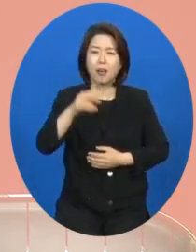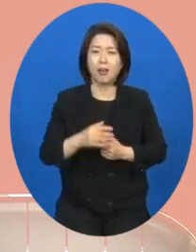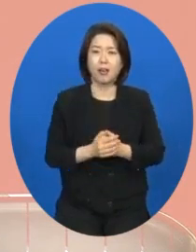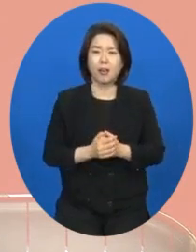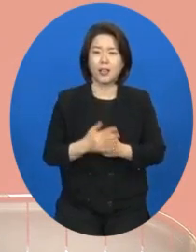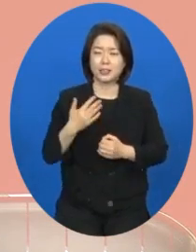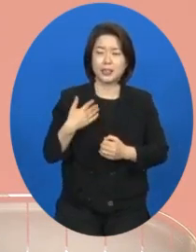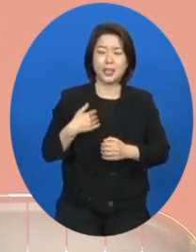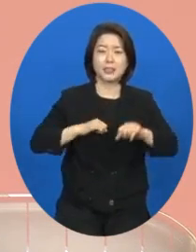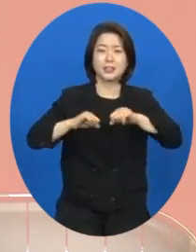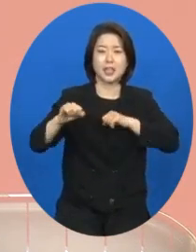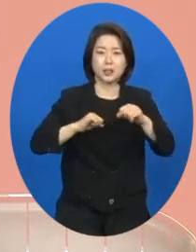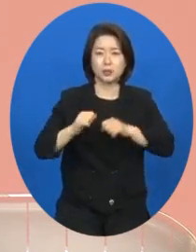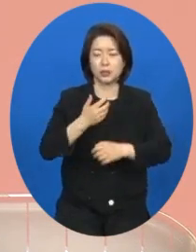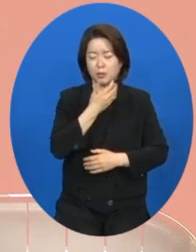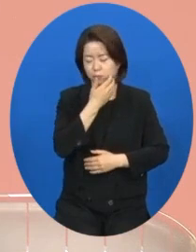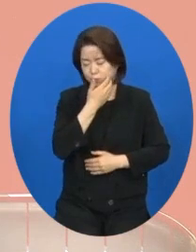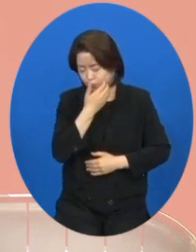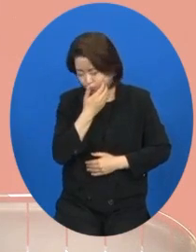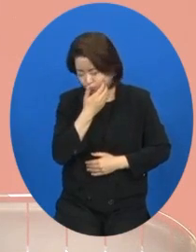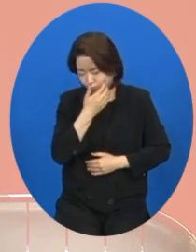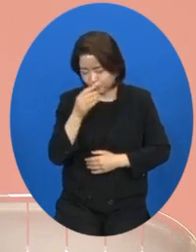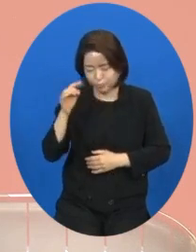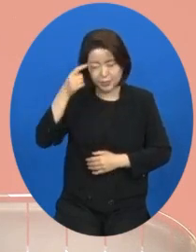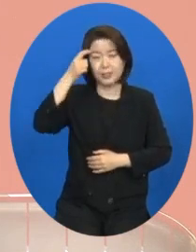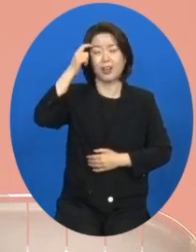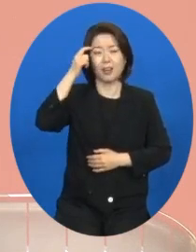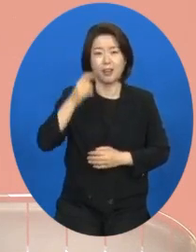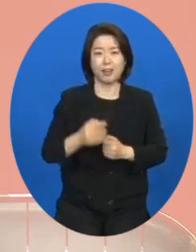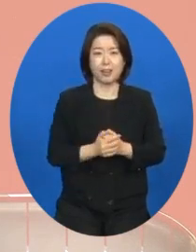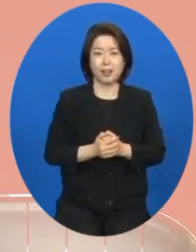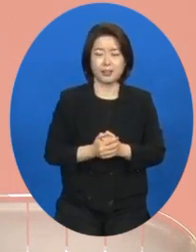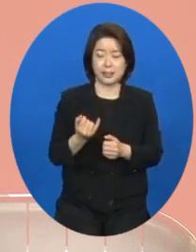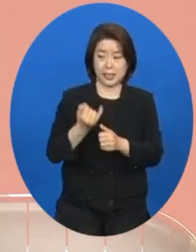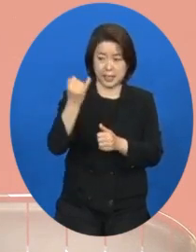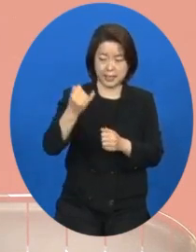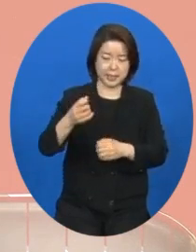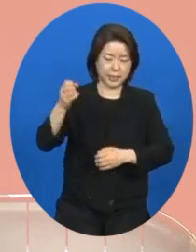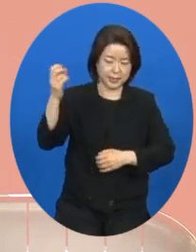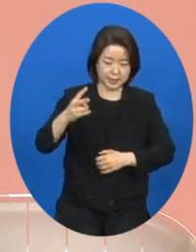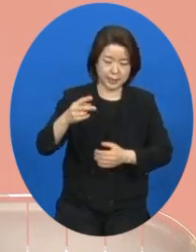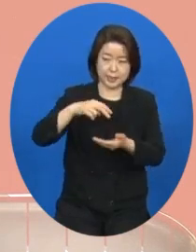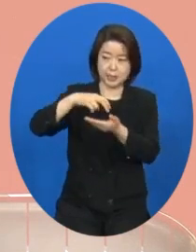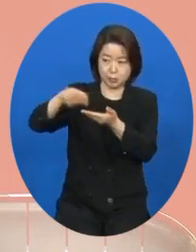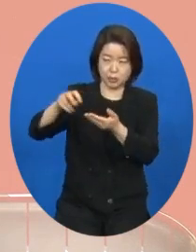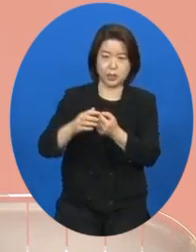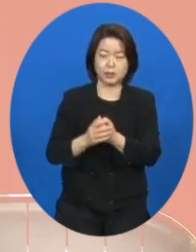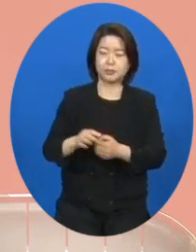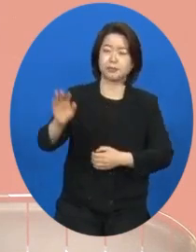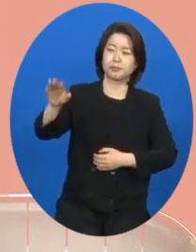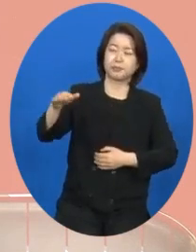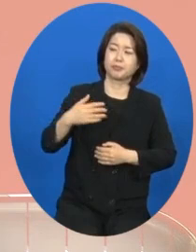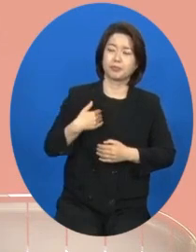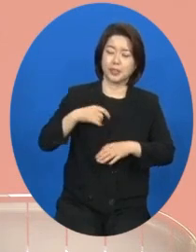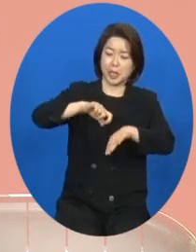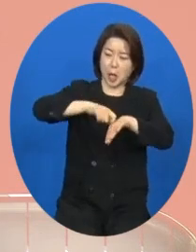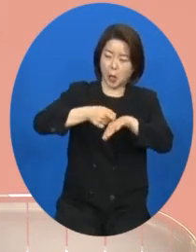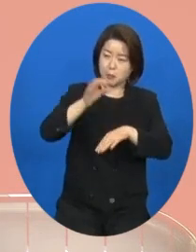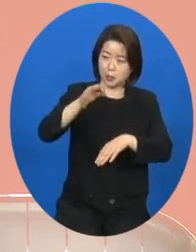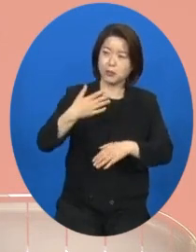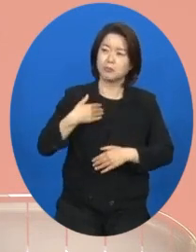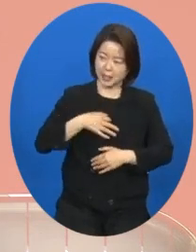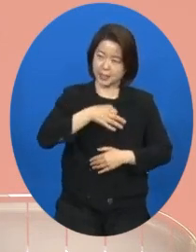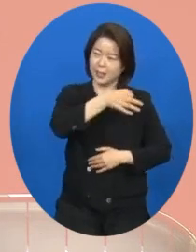것이 한없이 부끄러워졌습니다. 아내에게 다시 문자를 보냈습니다. 여보, 과태료는 내가